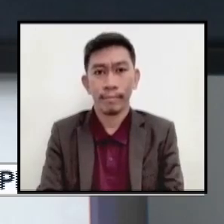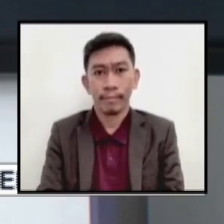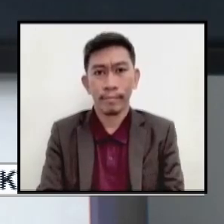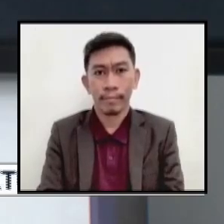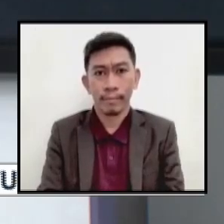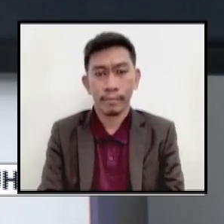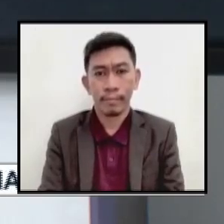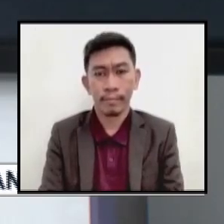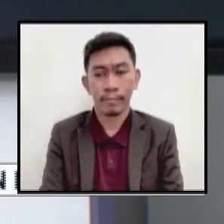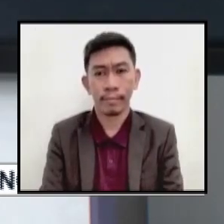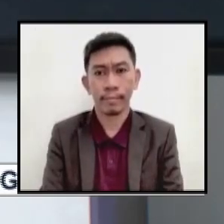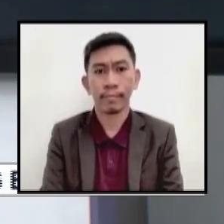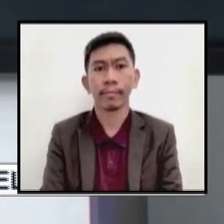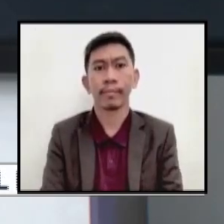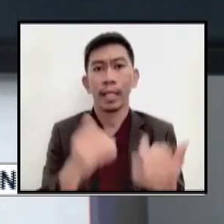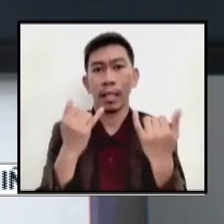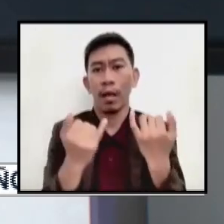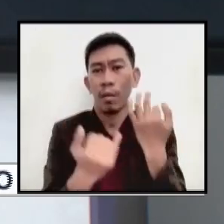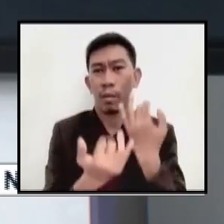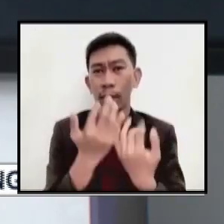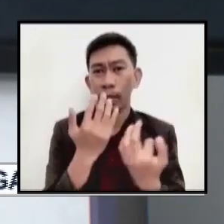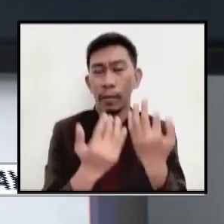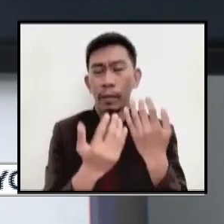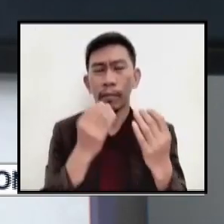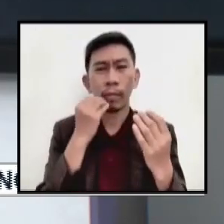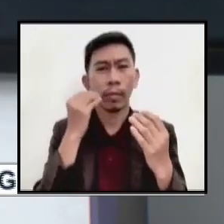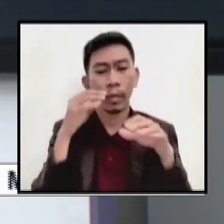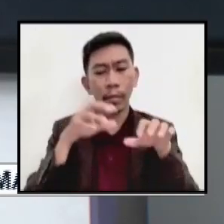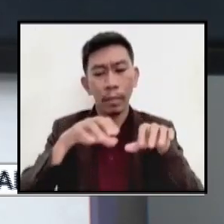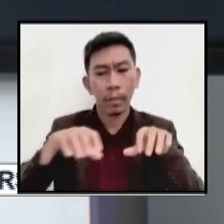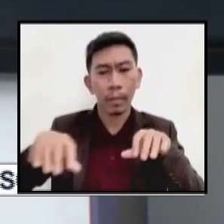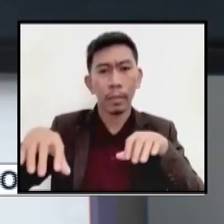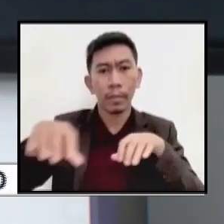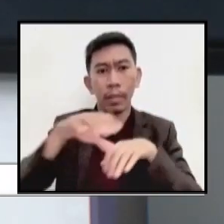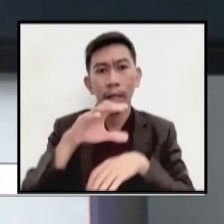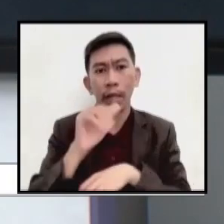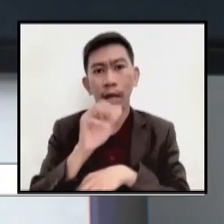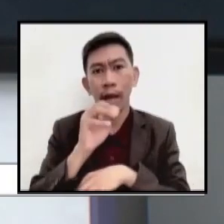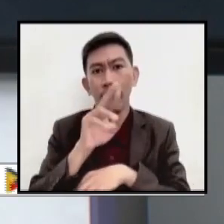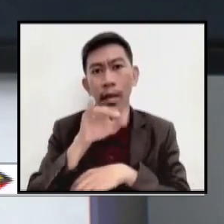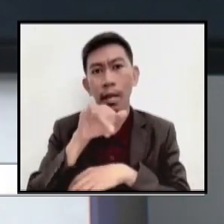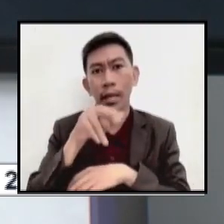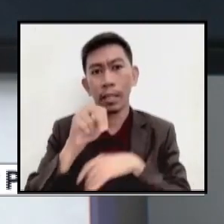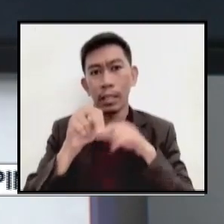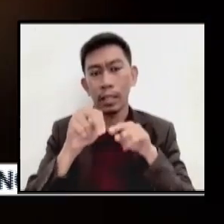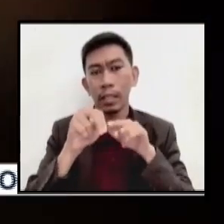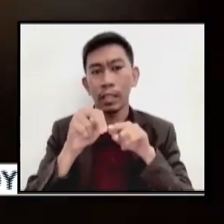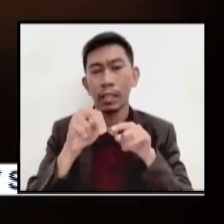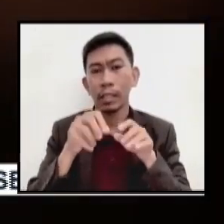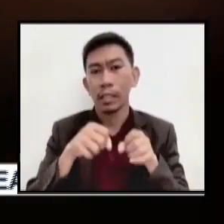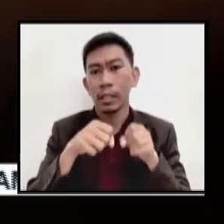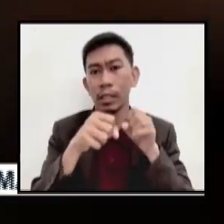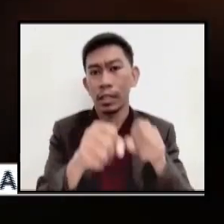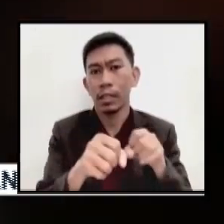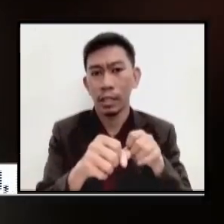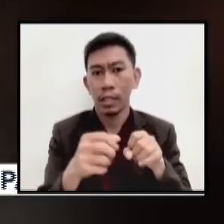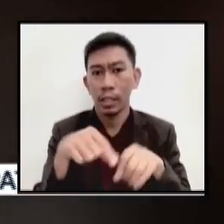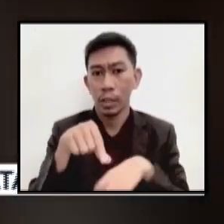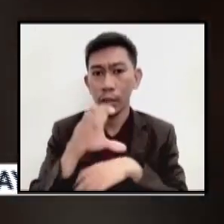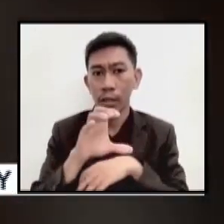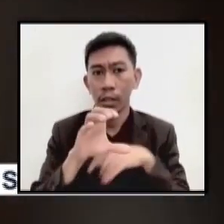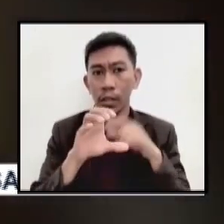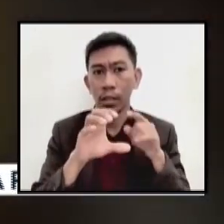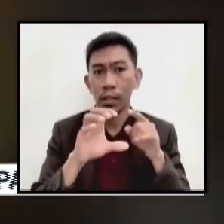Nilalaman ngayon ng apoy ang isang residential area sa Camarines Street, San Roque, Quezon City. Sumiklab ang sunog bandang alas 5 ng